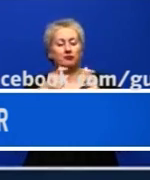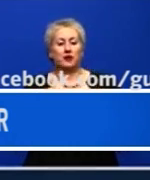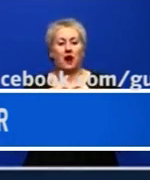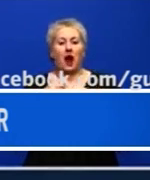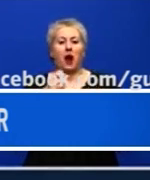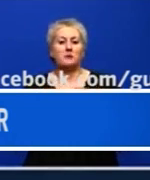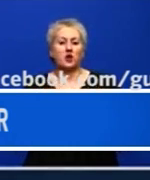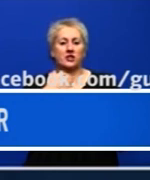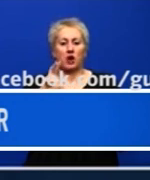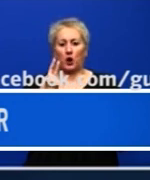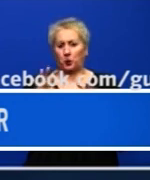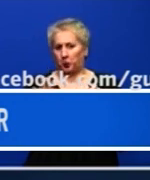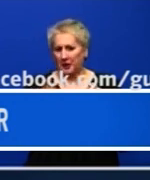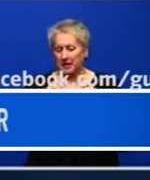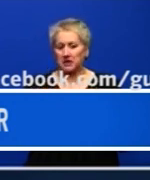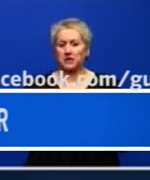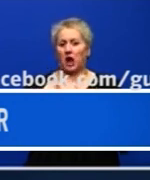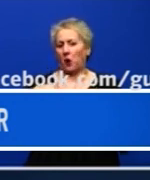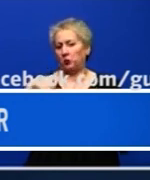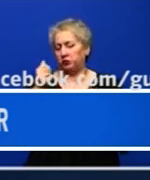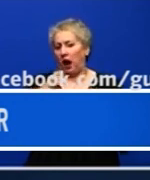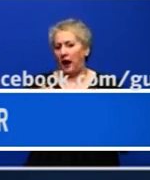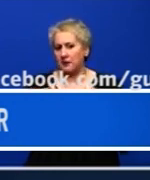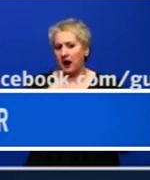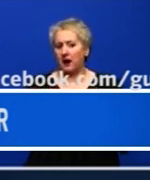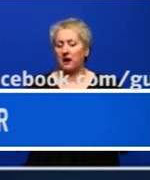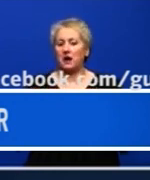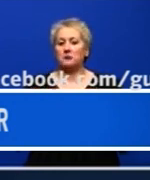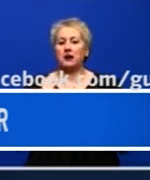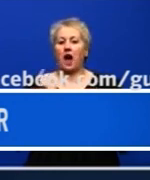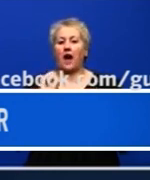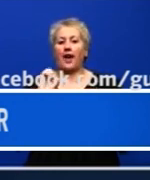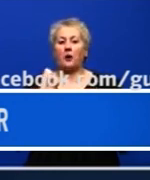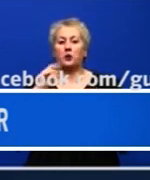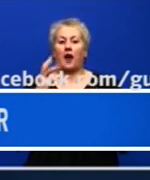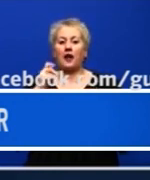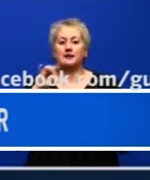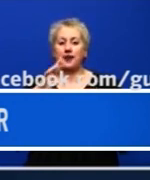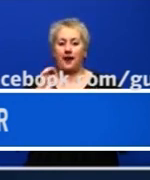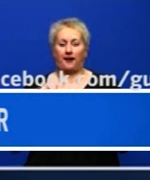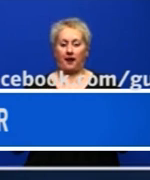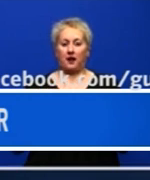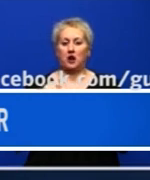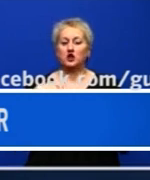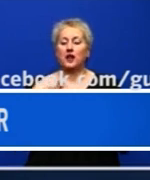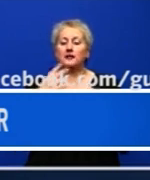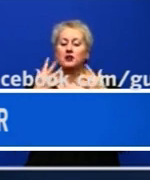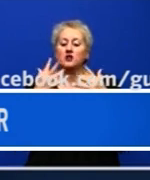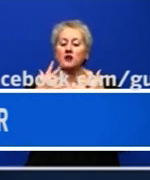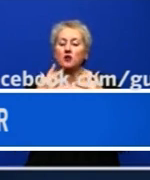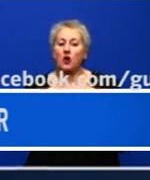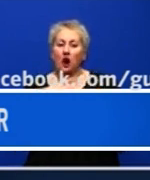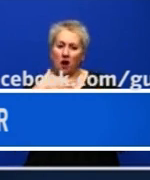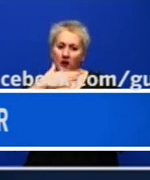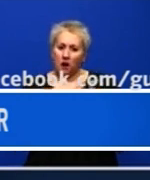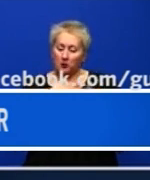înseamnă extragere prin împușcare sau extragere prin eutanasiere. Am definit cine este gestionarul care are dreptul